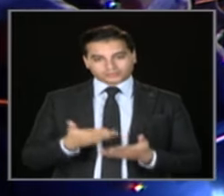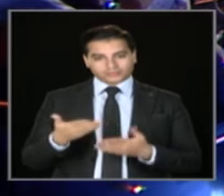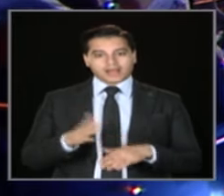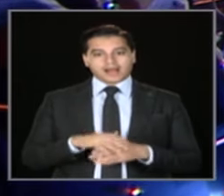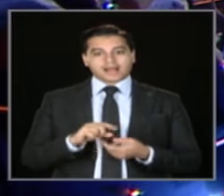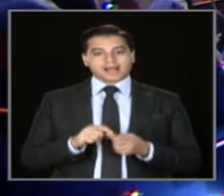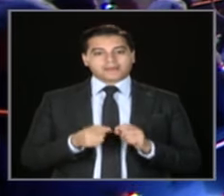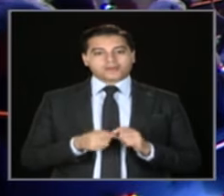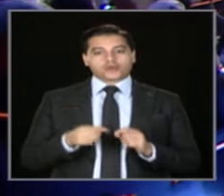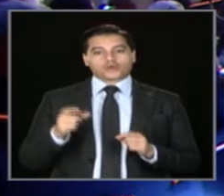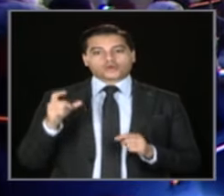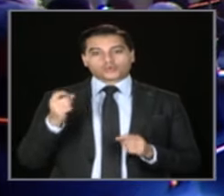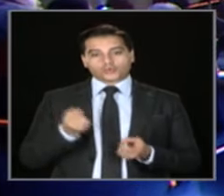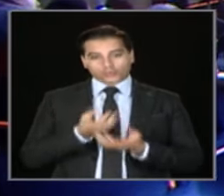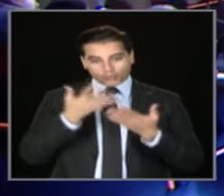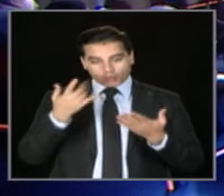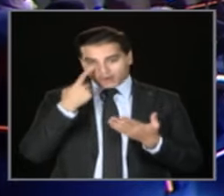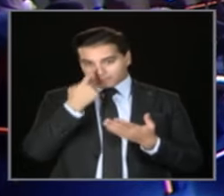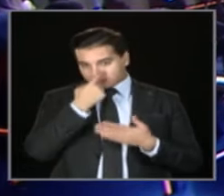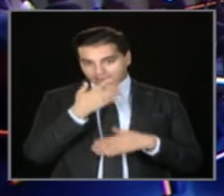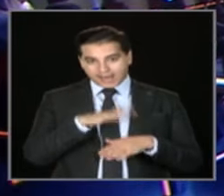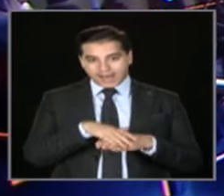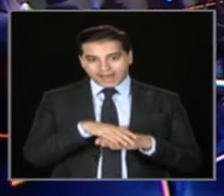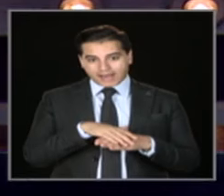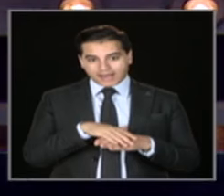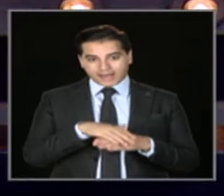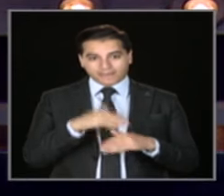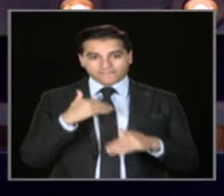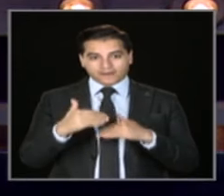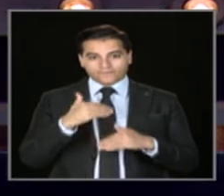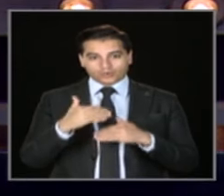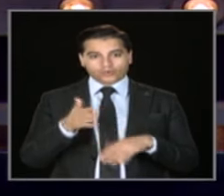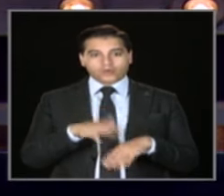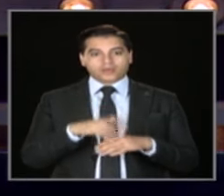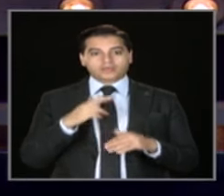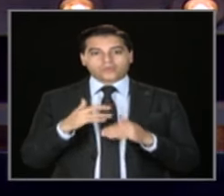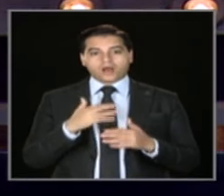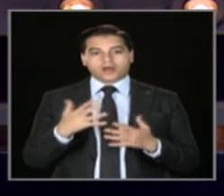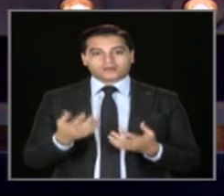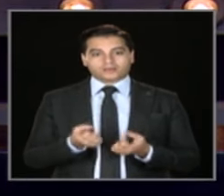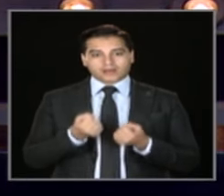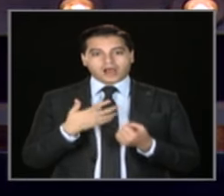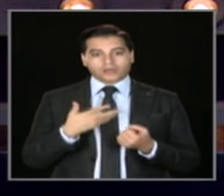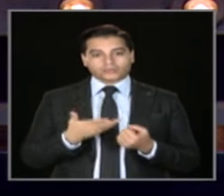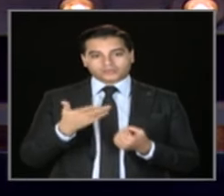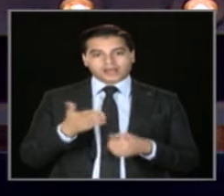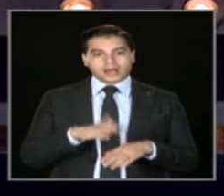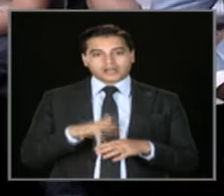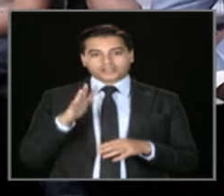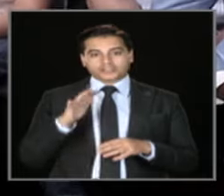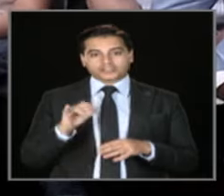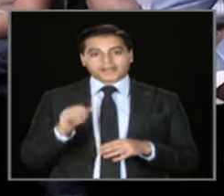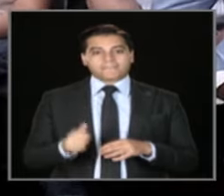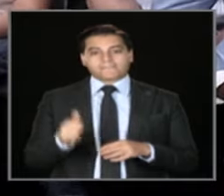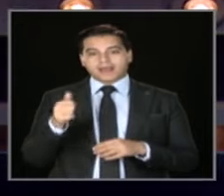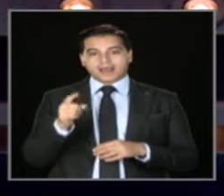لجمعيه نور البصيره لرعايه المكفوفين وذوي الاعاقه عاييز اروح لشيماء